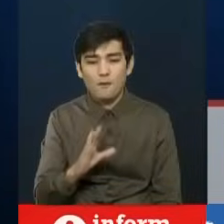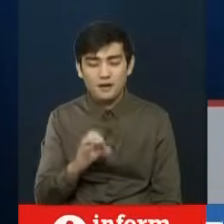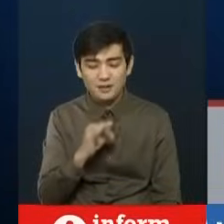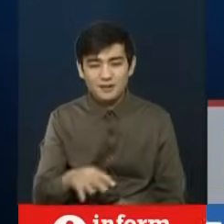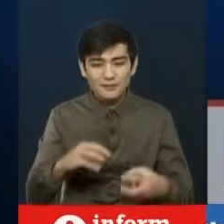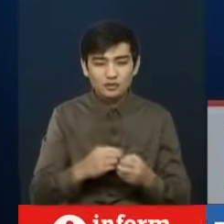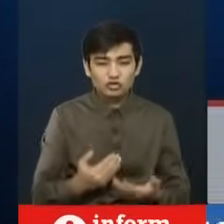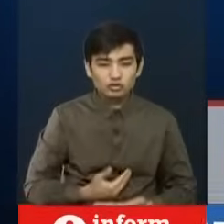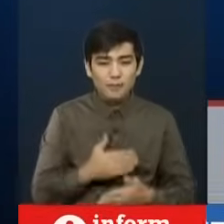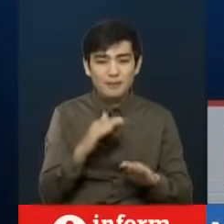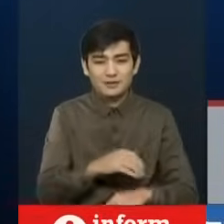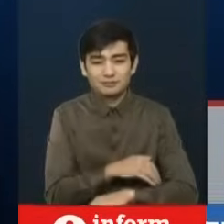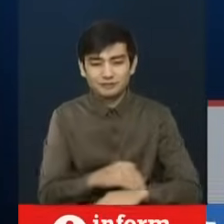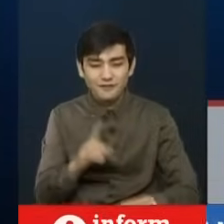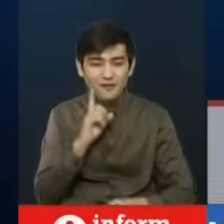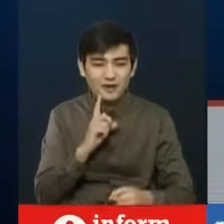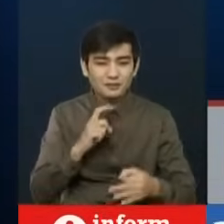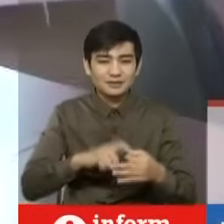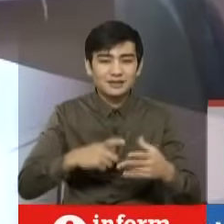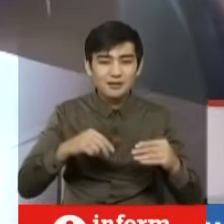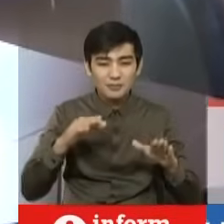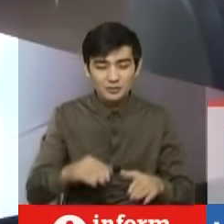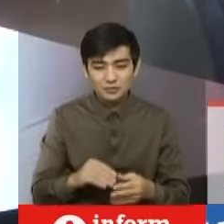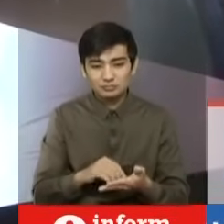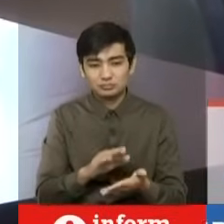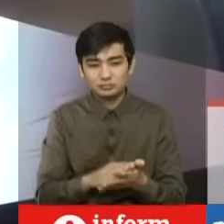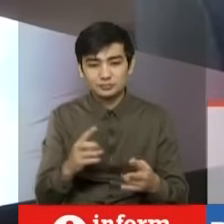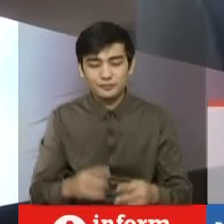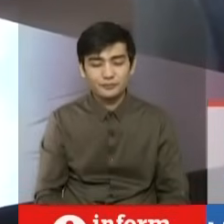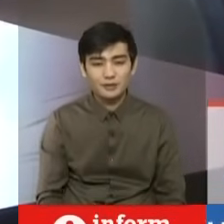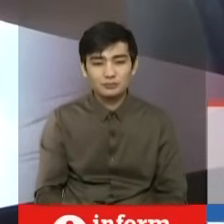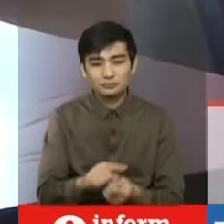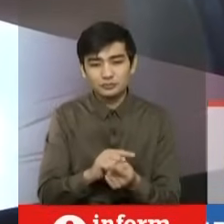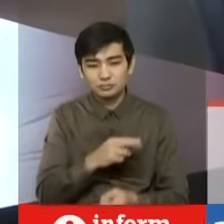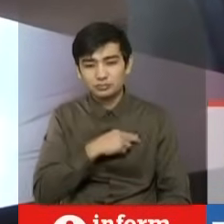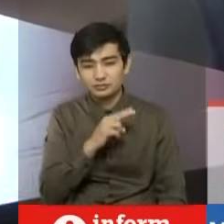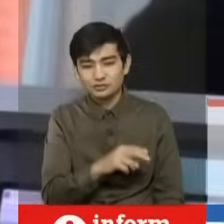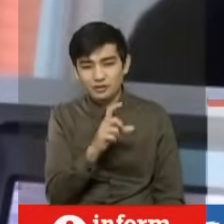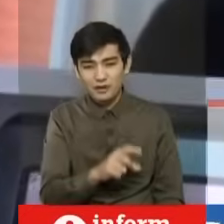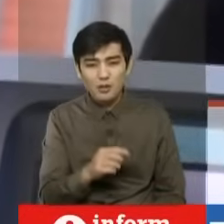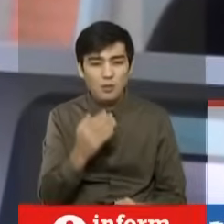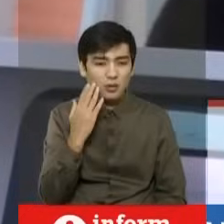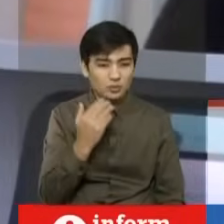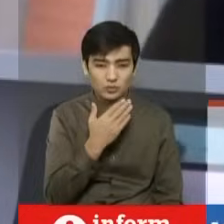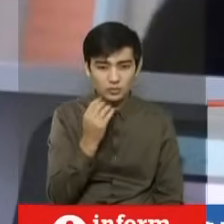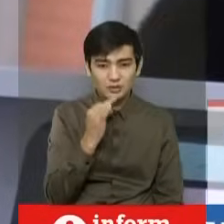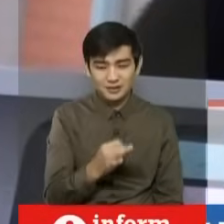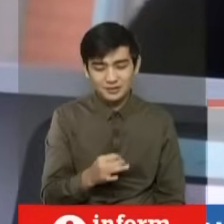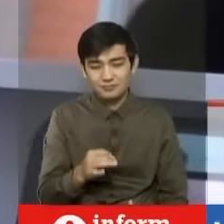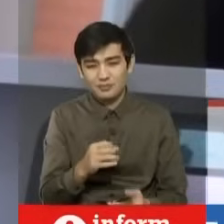месту жительства и месту временного проживания исправить данные о мёртвых душах не так просто нужно прийти в офис